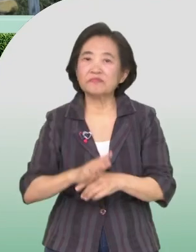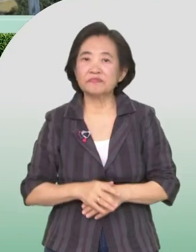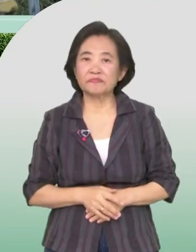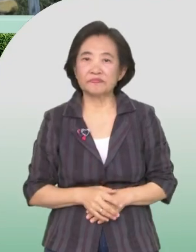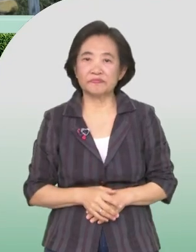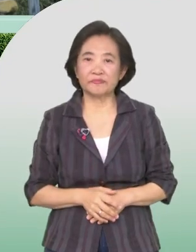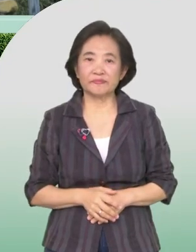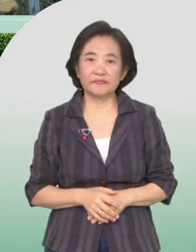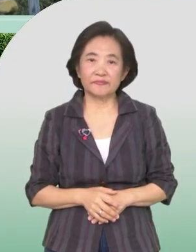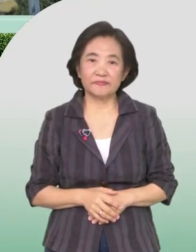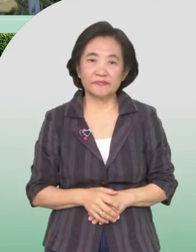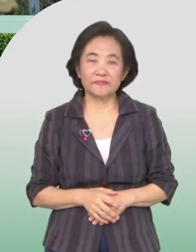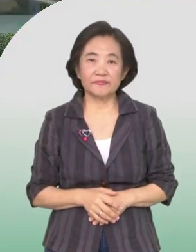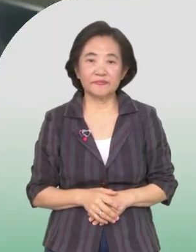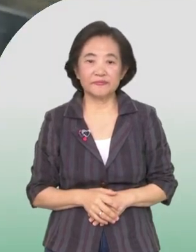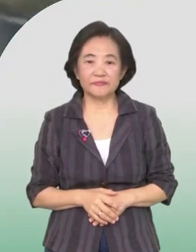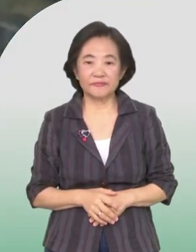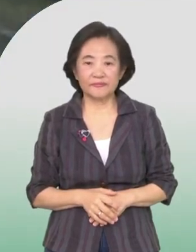一到三成。